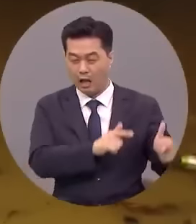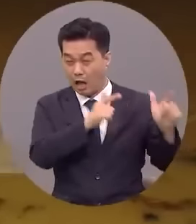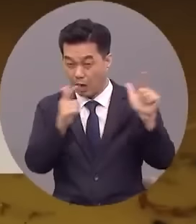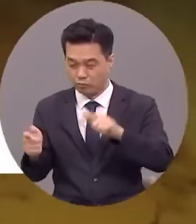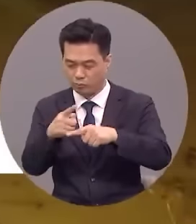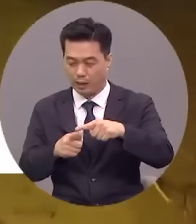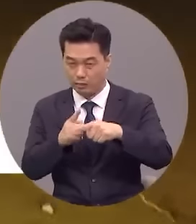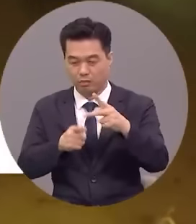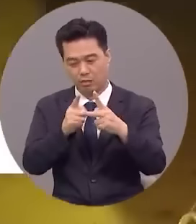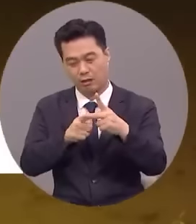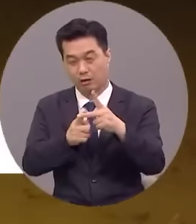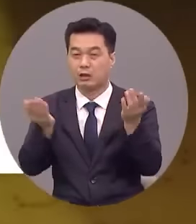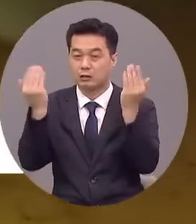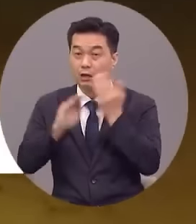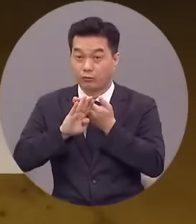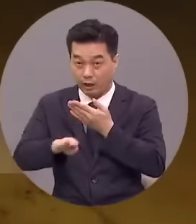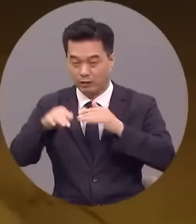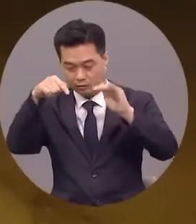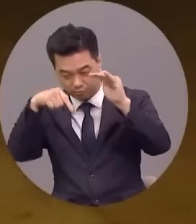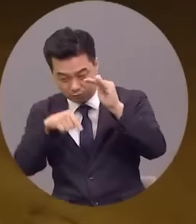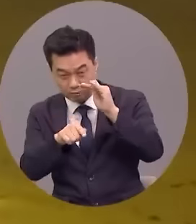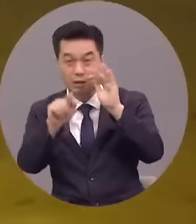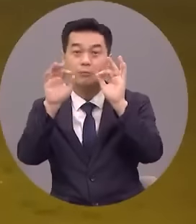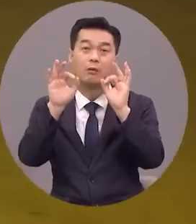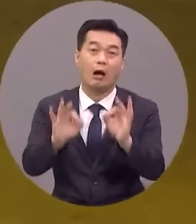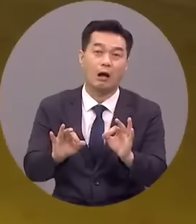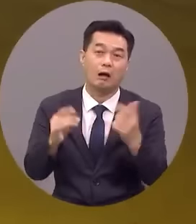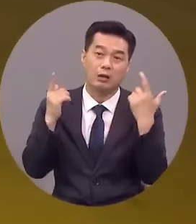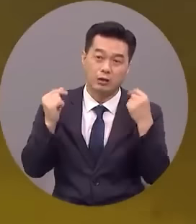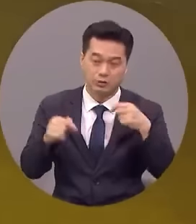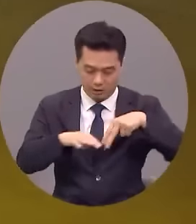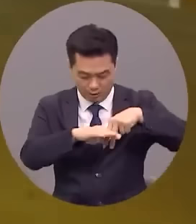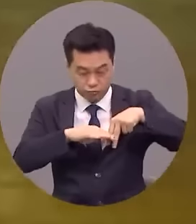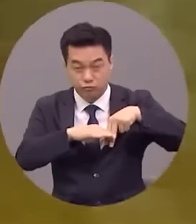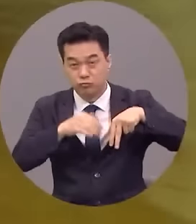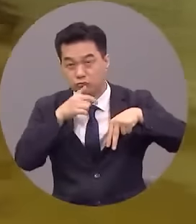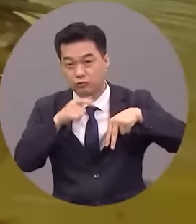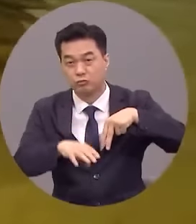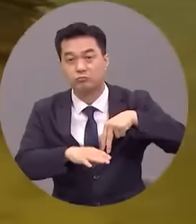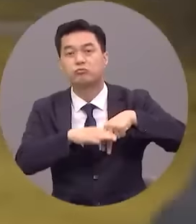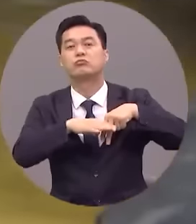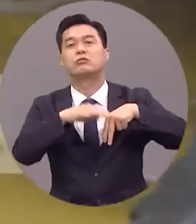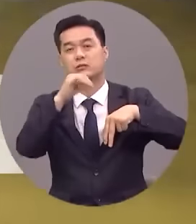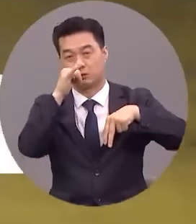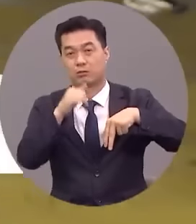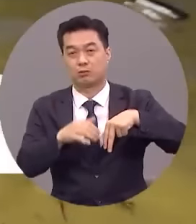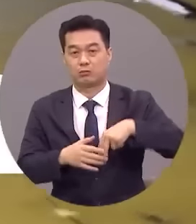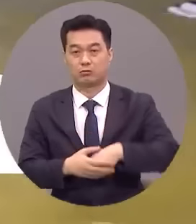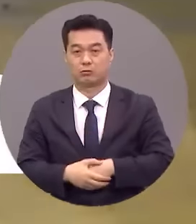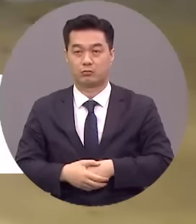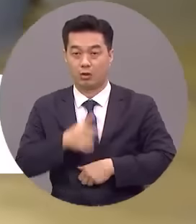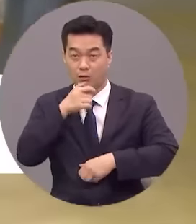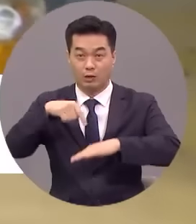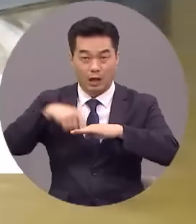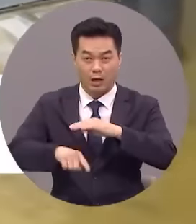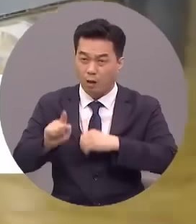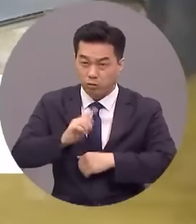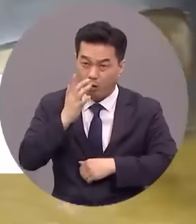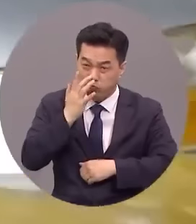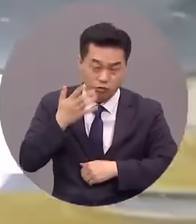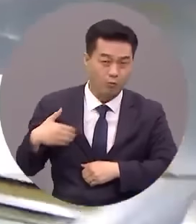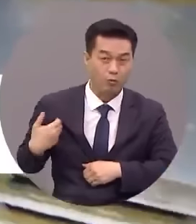지나서야 주차장 안으로 들어가 볼 수 있었습니다. 여전히 무릎 높이까지 물이 차 있습니다. 수면 안에는 지금 뭐가 있는지